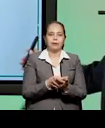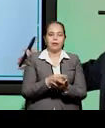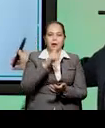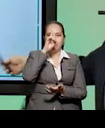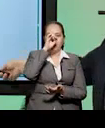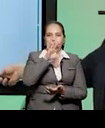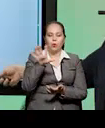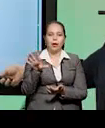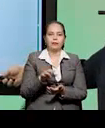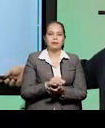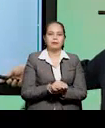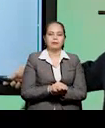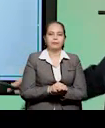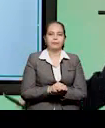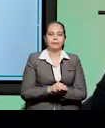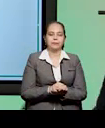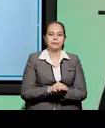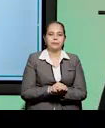популяция,